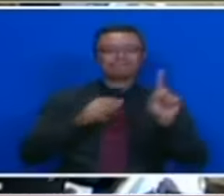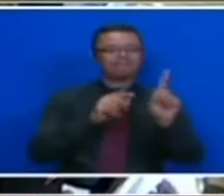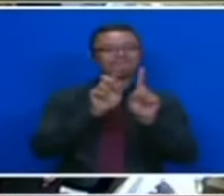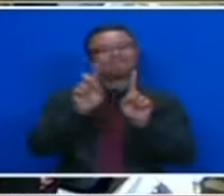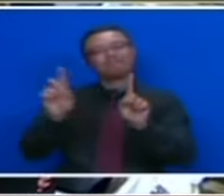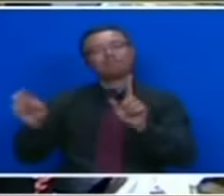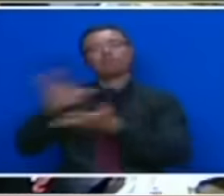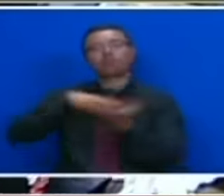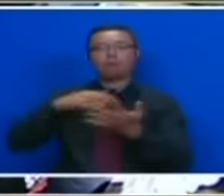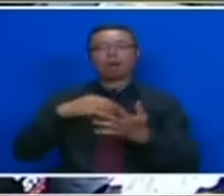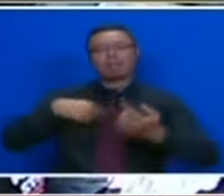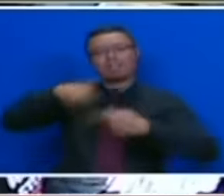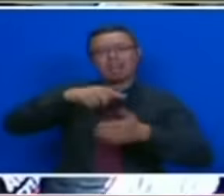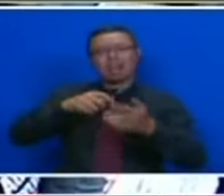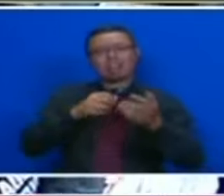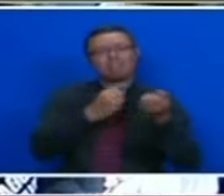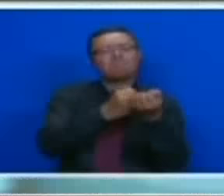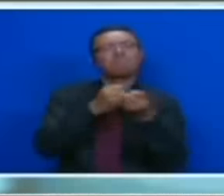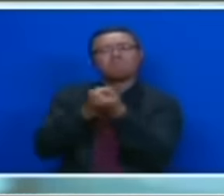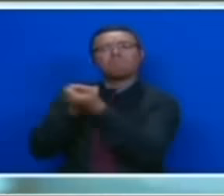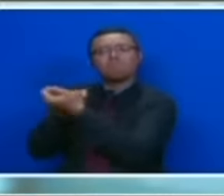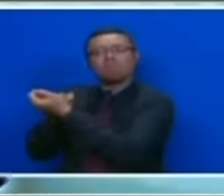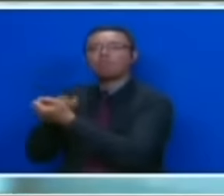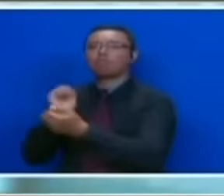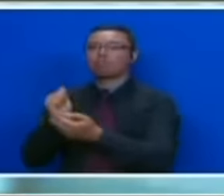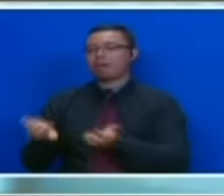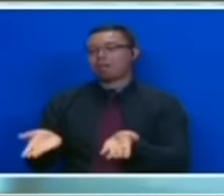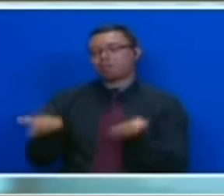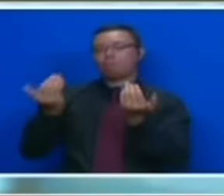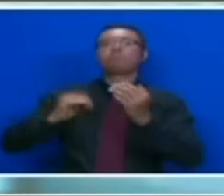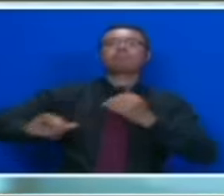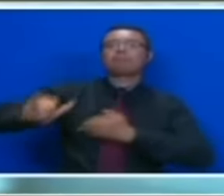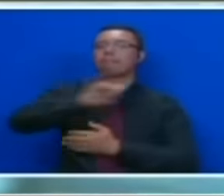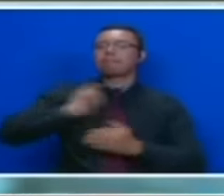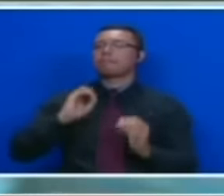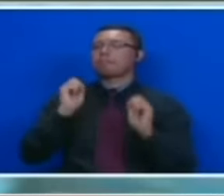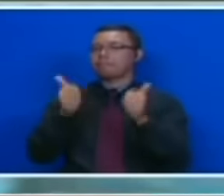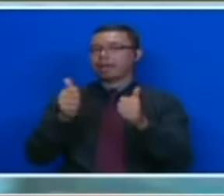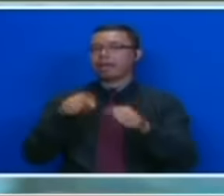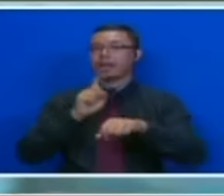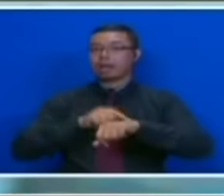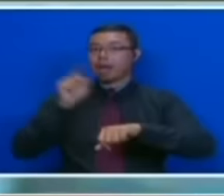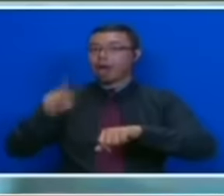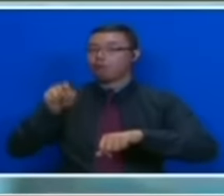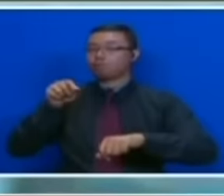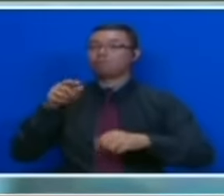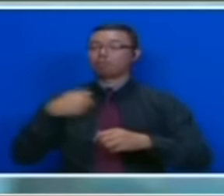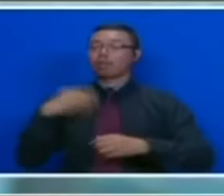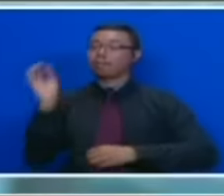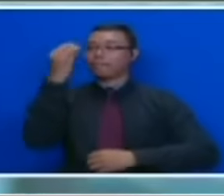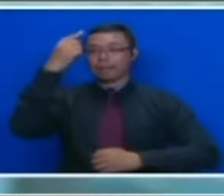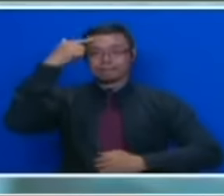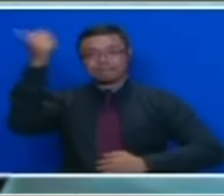ingin terus saling menyuntik satu sama lain agar tumbuh berkembang dengan baik. Inilah perlunya pemimpin yang bijak dan